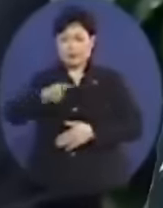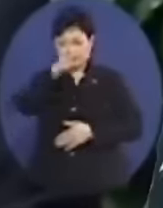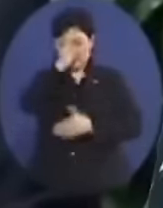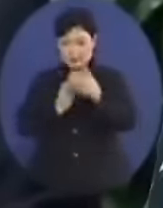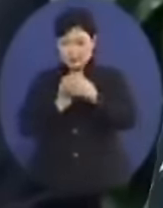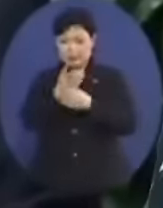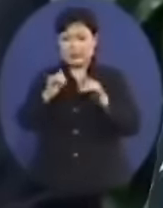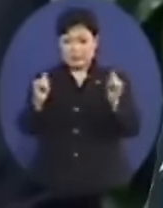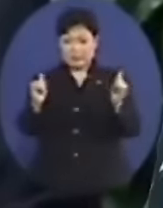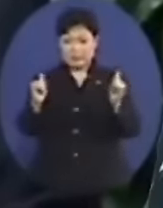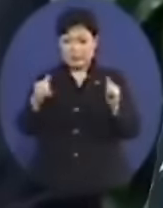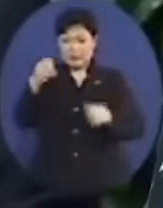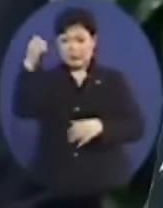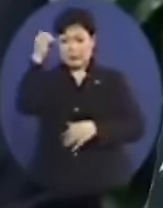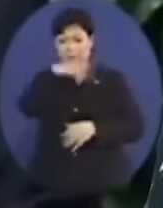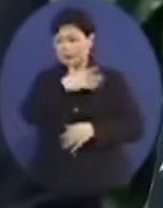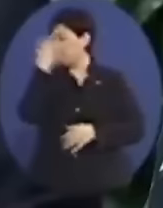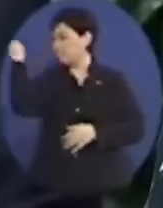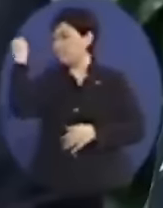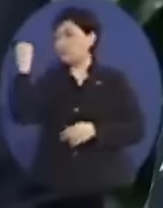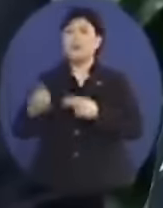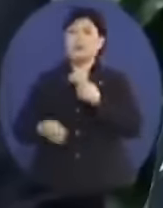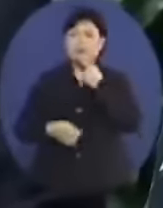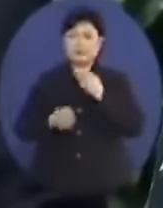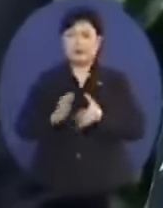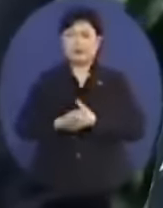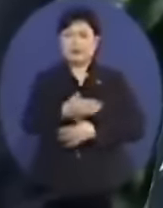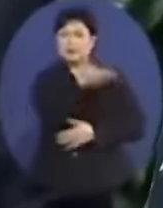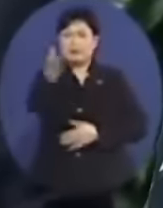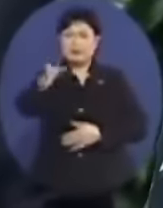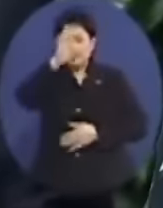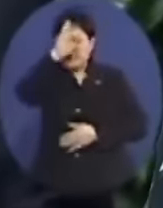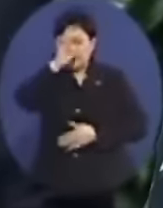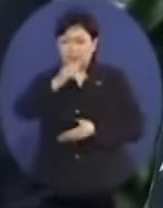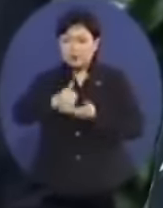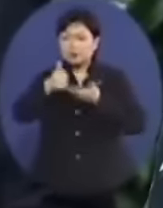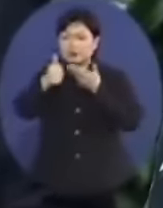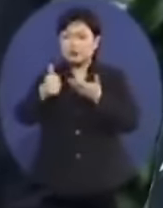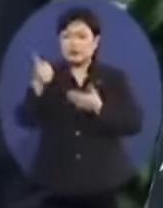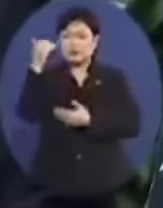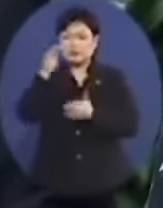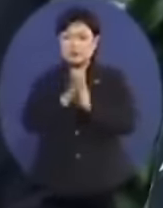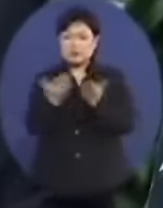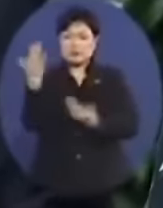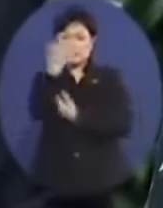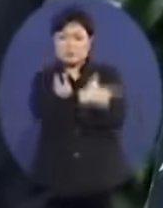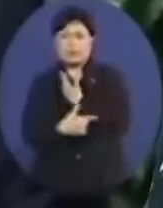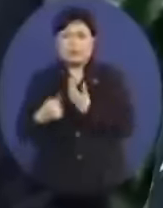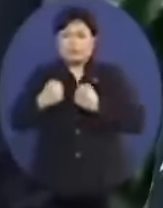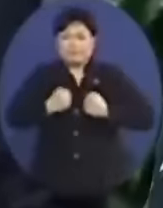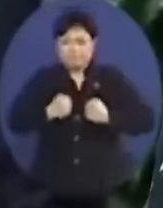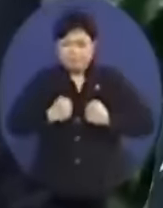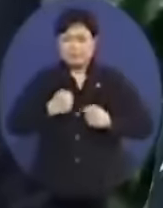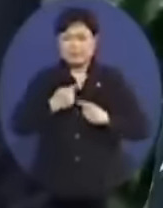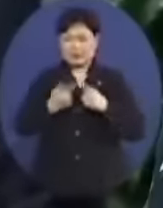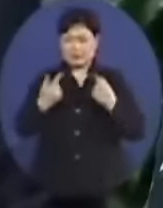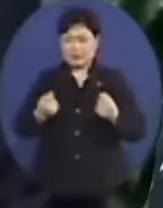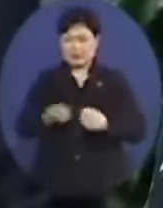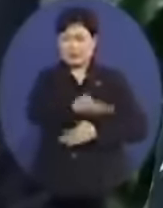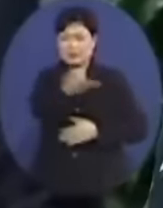람을 그 지치는 것 아닙니다 어신 것입니다 아멘 그리고 여러분의